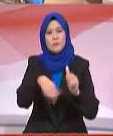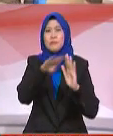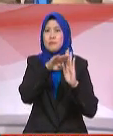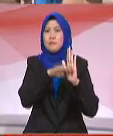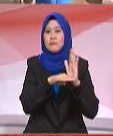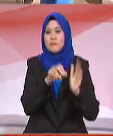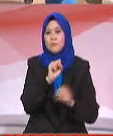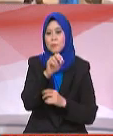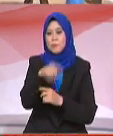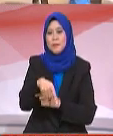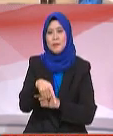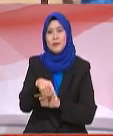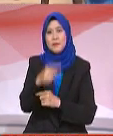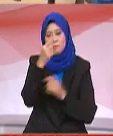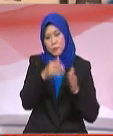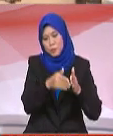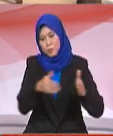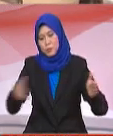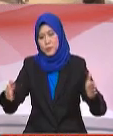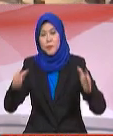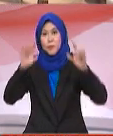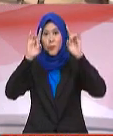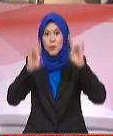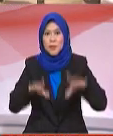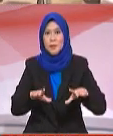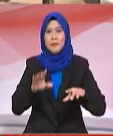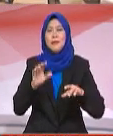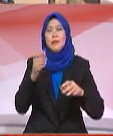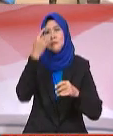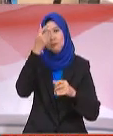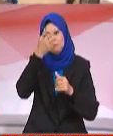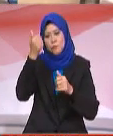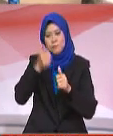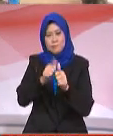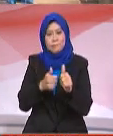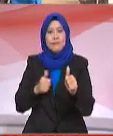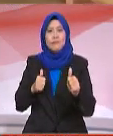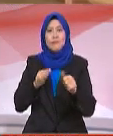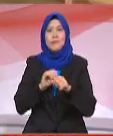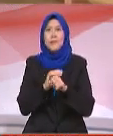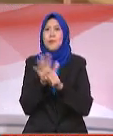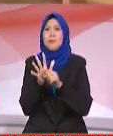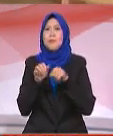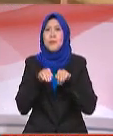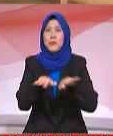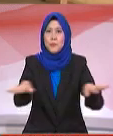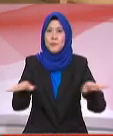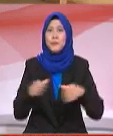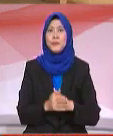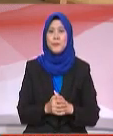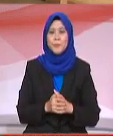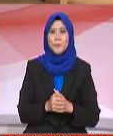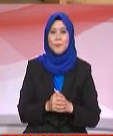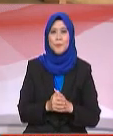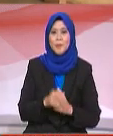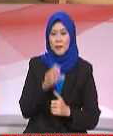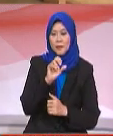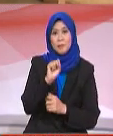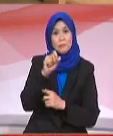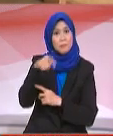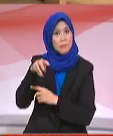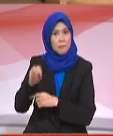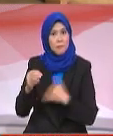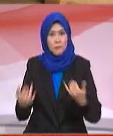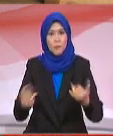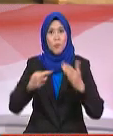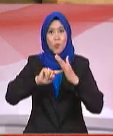ditetapkan sepanjang peperiksaan berlangsung bagi mengekang penularan wabak COVID-19. Sepanjang peperiksaan berlangsung